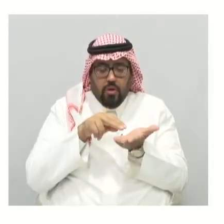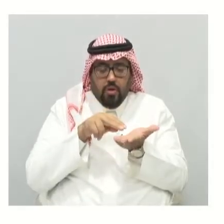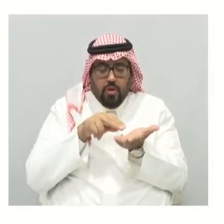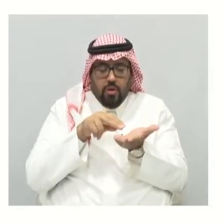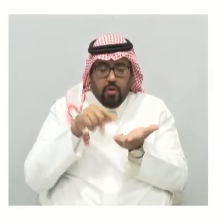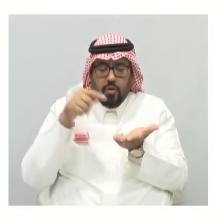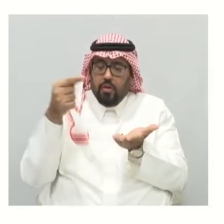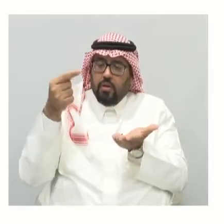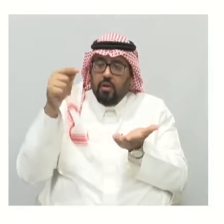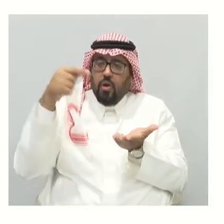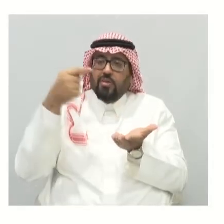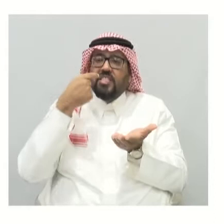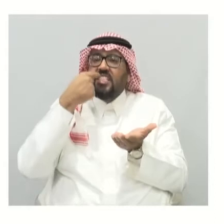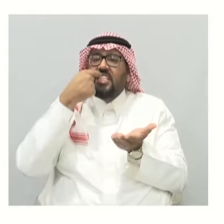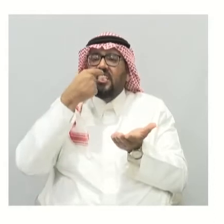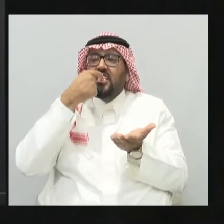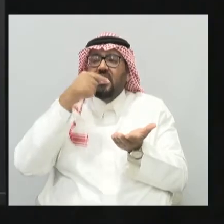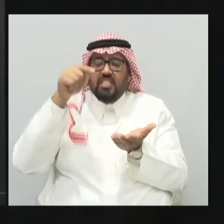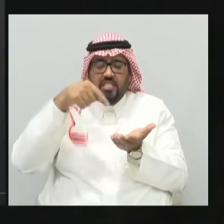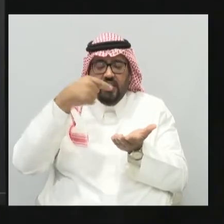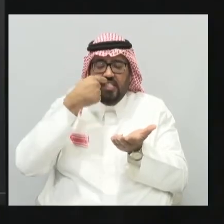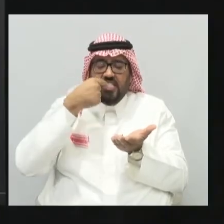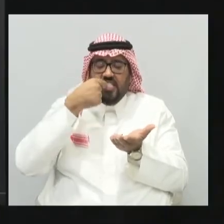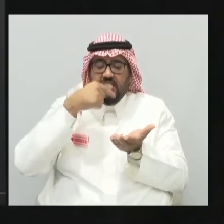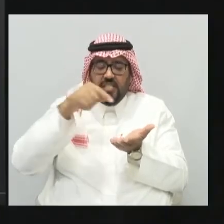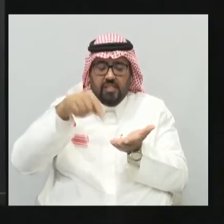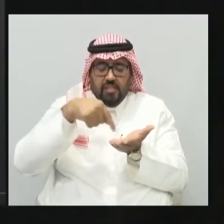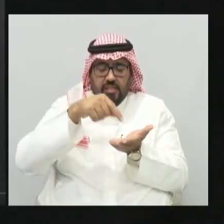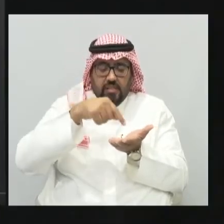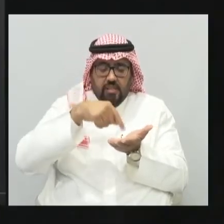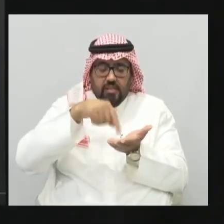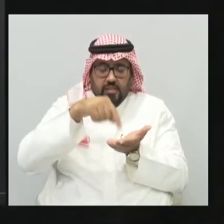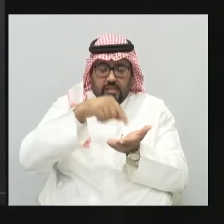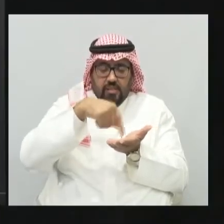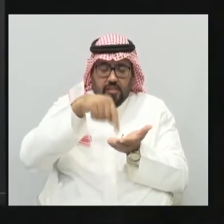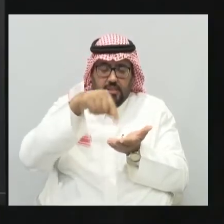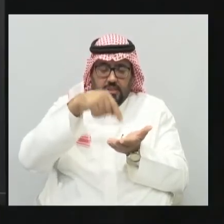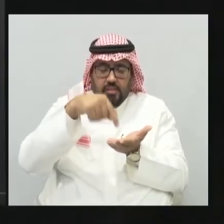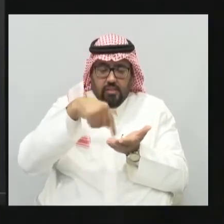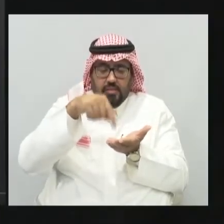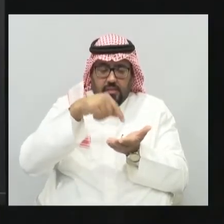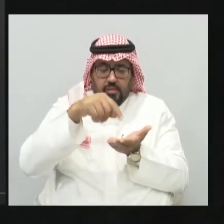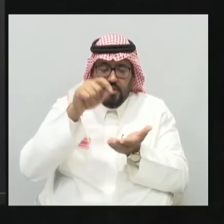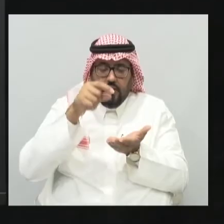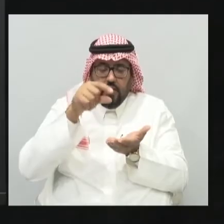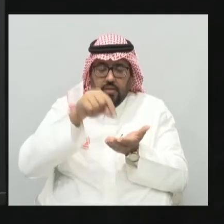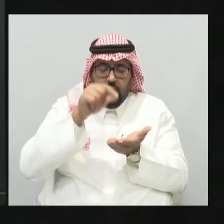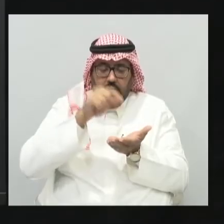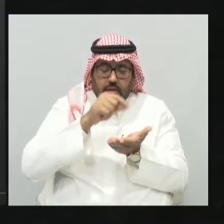استخدم عودا خشبيا مثل عود الاسنان لتحريك القطارات